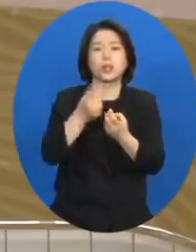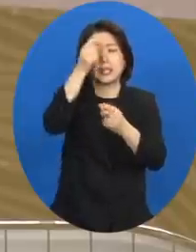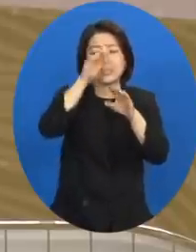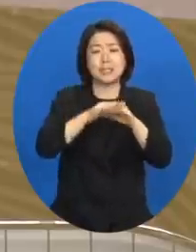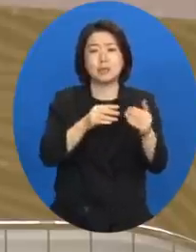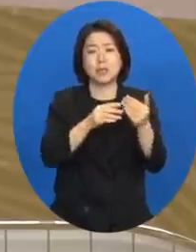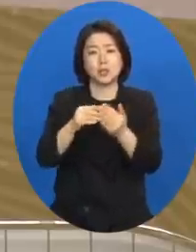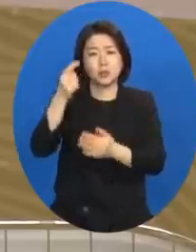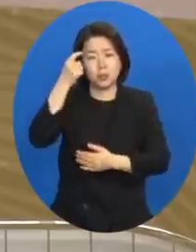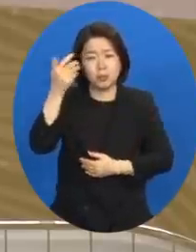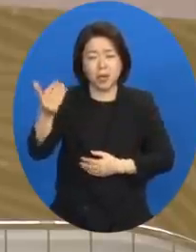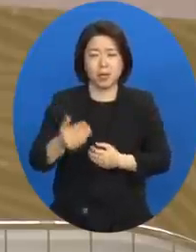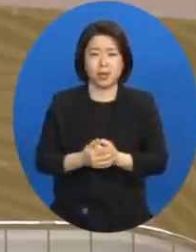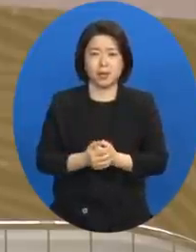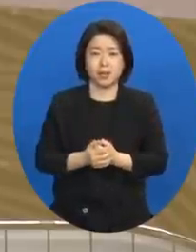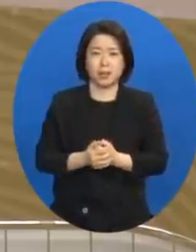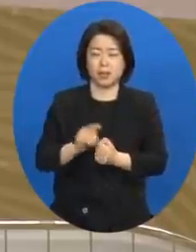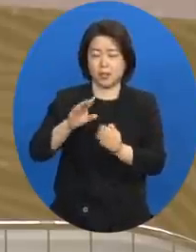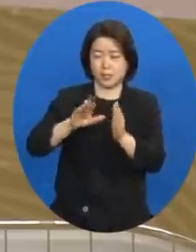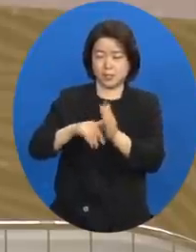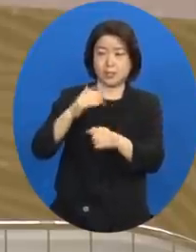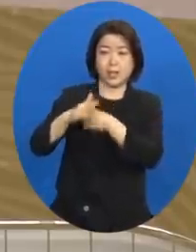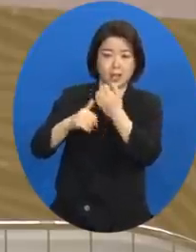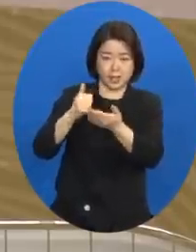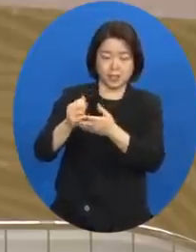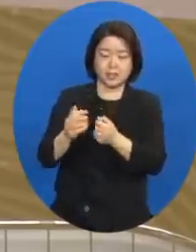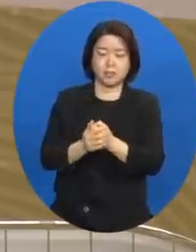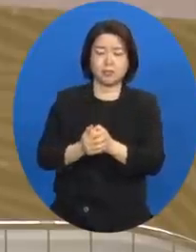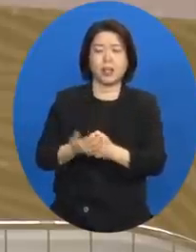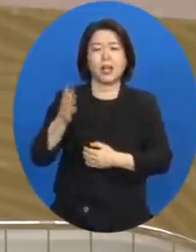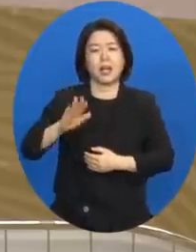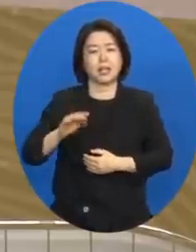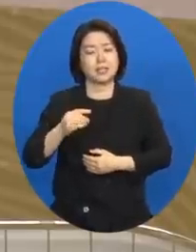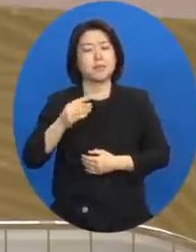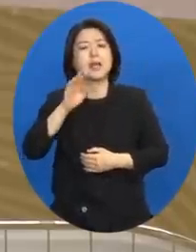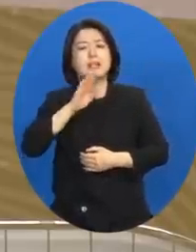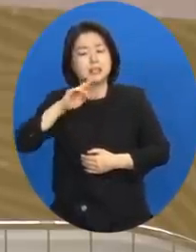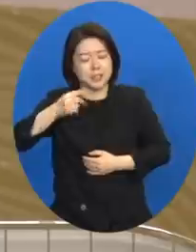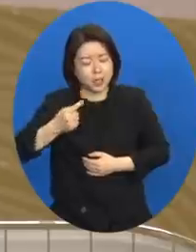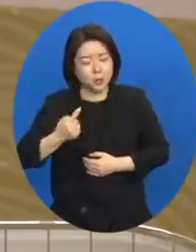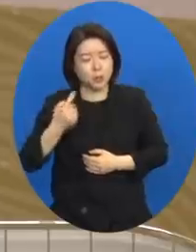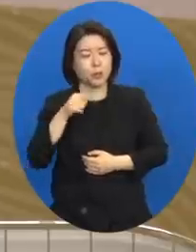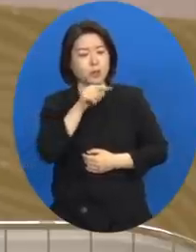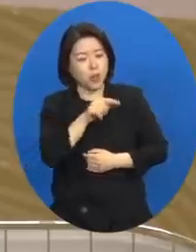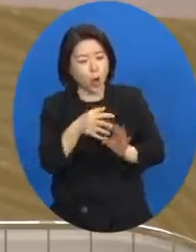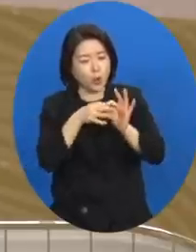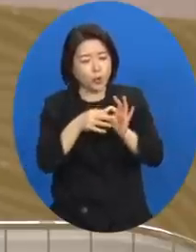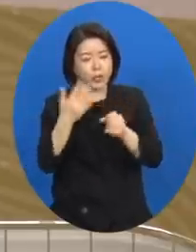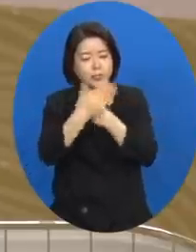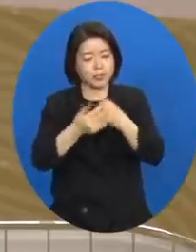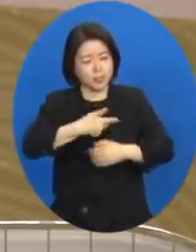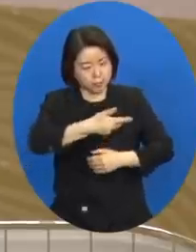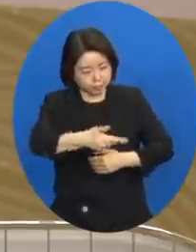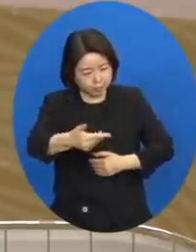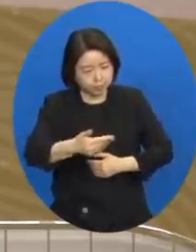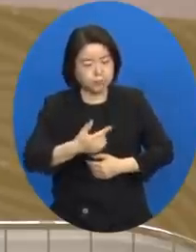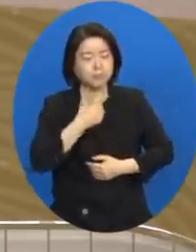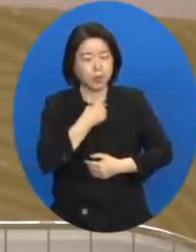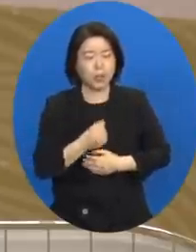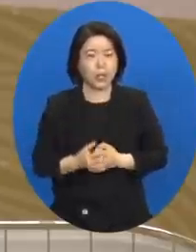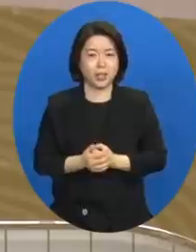그때 하나님께서 그래도 나는 너를 통해서 은혜를 흘려보내기를 원한다.